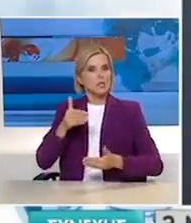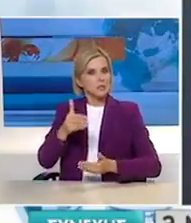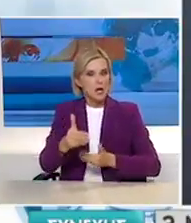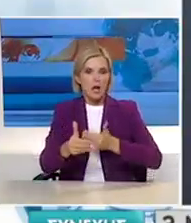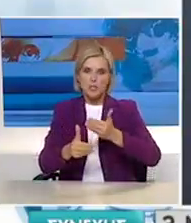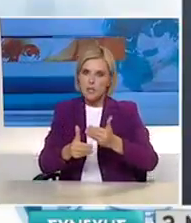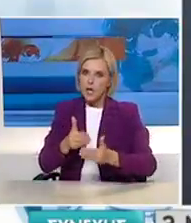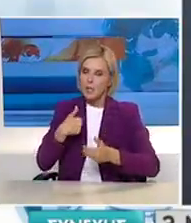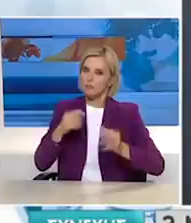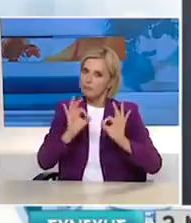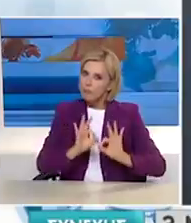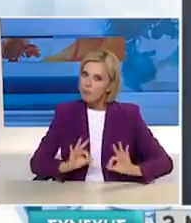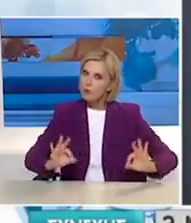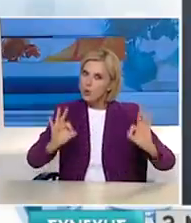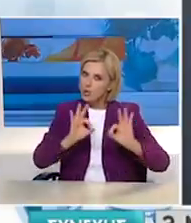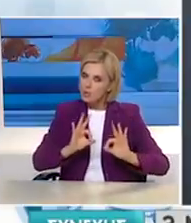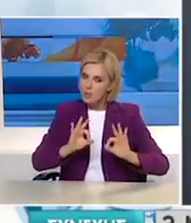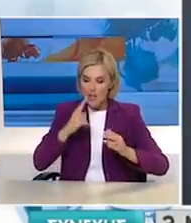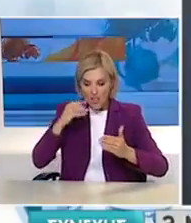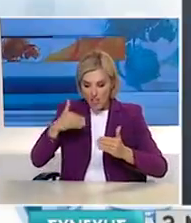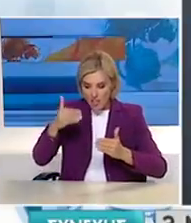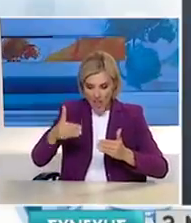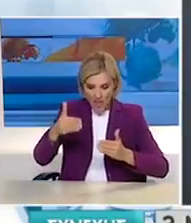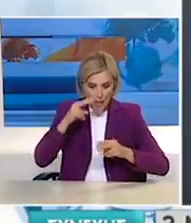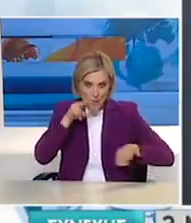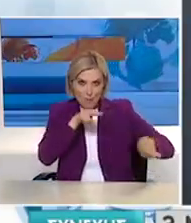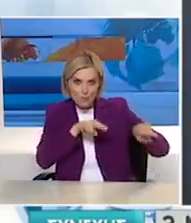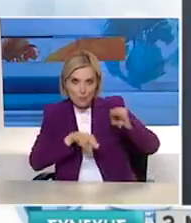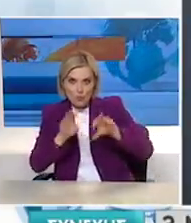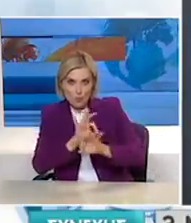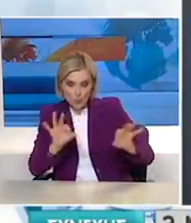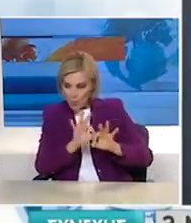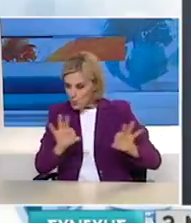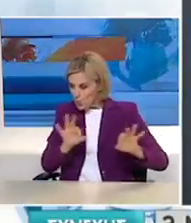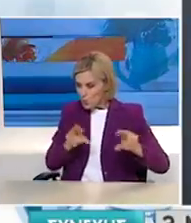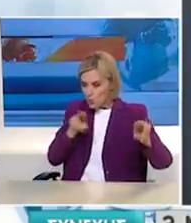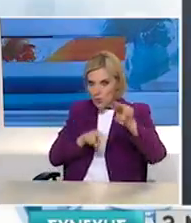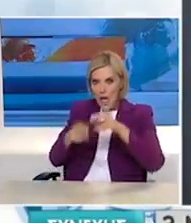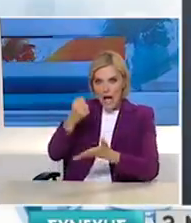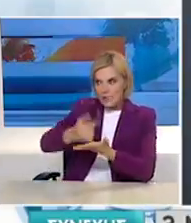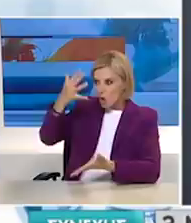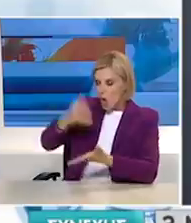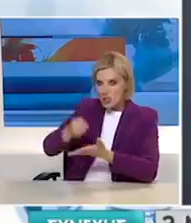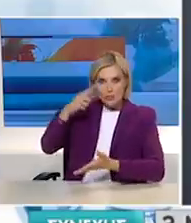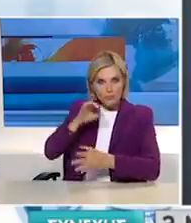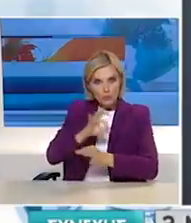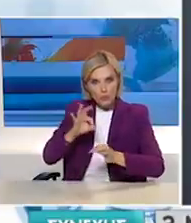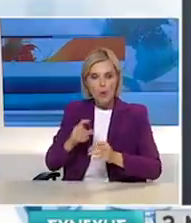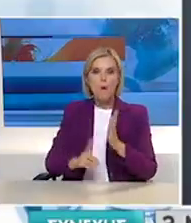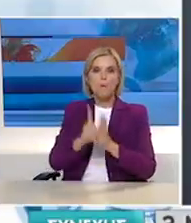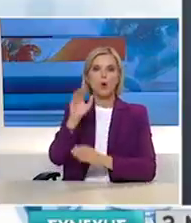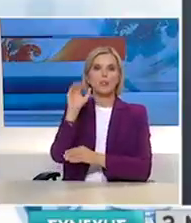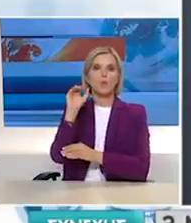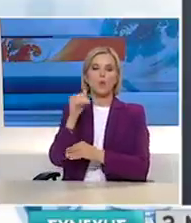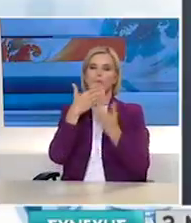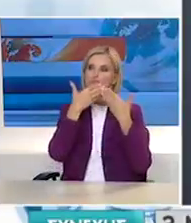θα προετοιμαζόμαστε έτσι ώστε την 1η Ιουλίου, παρατηρώντας όλα όσα συμβαίνουν σε όλες τις χώρες, να μπορέσουμε να ανοίξουμε